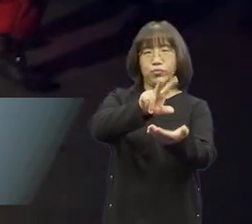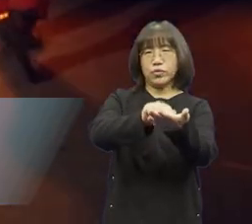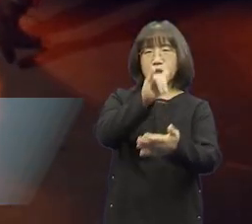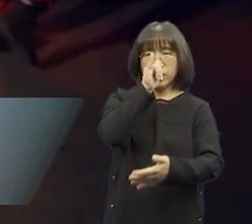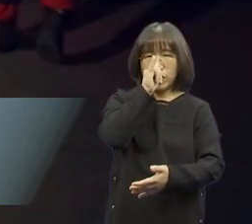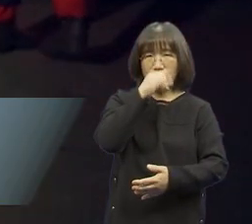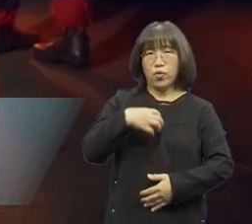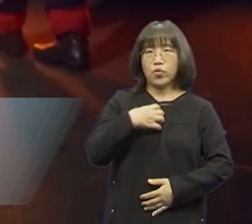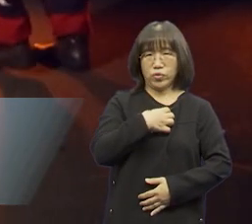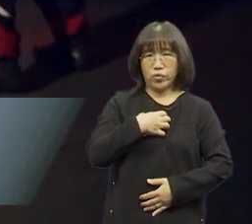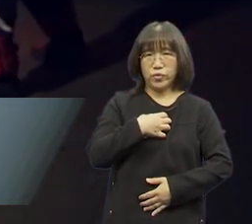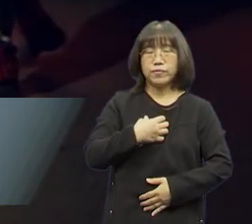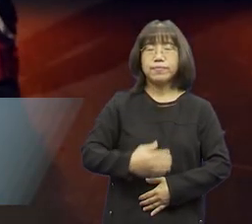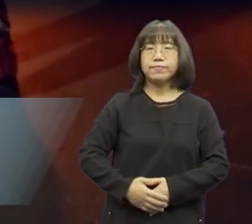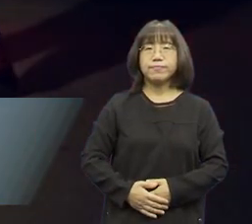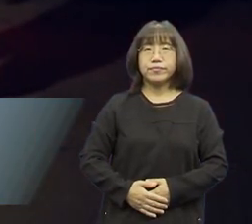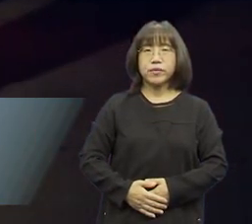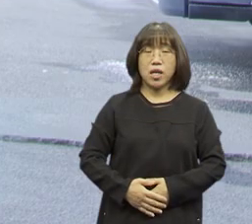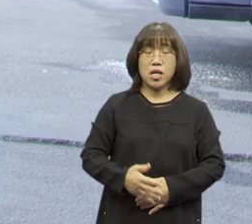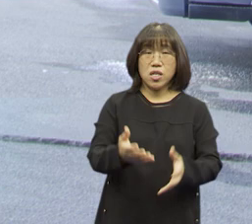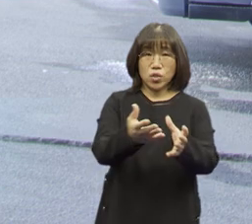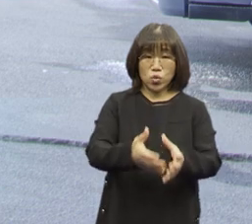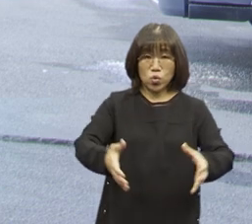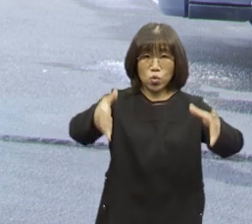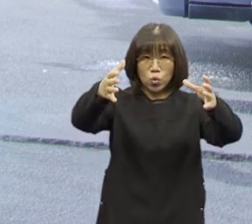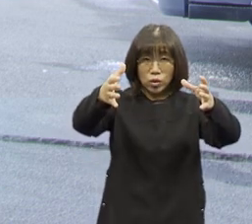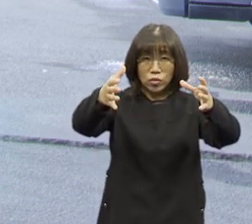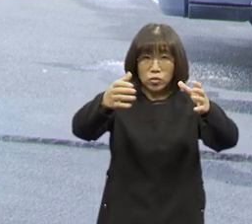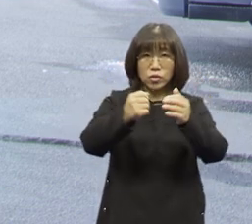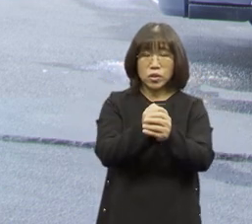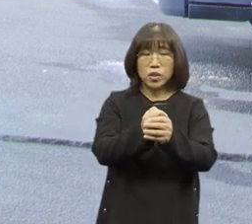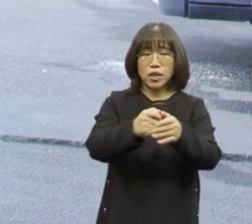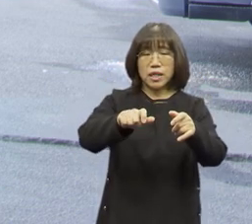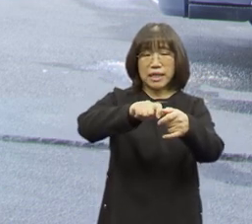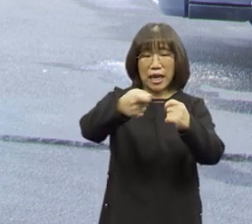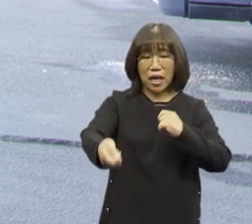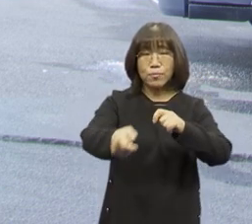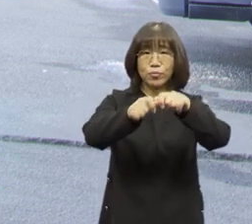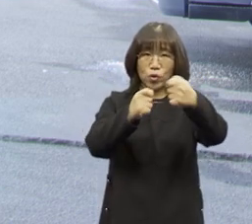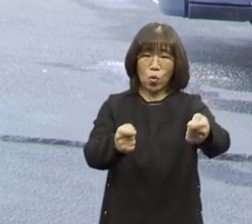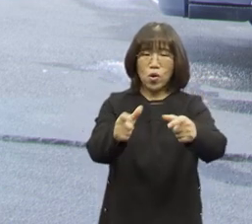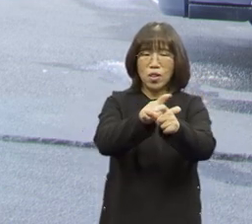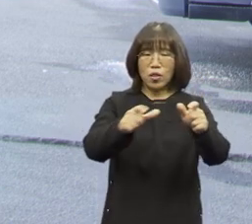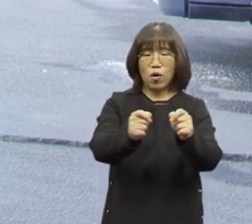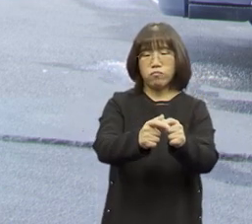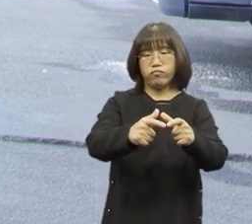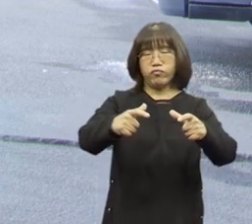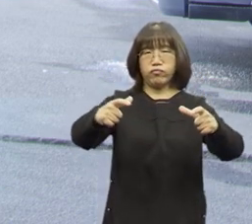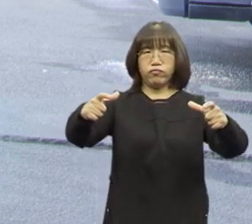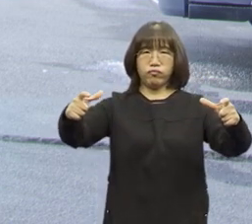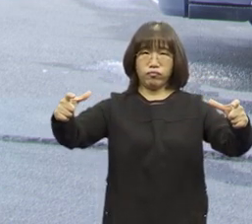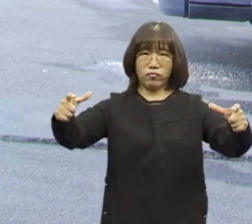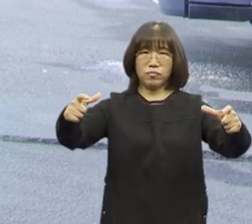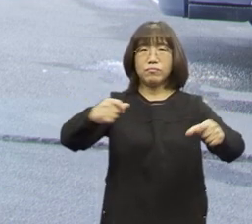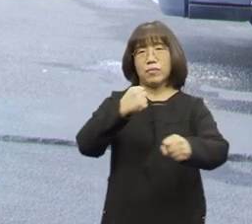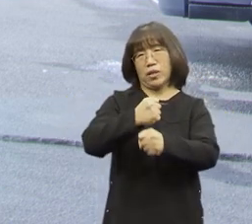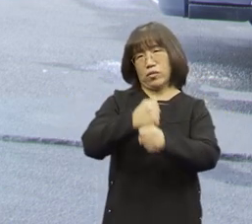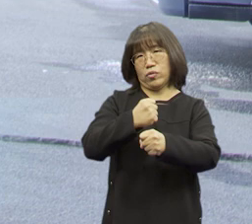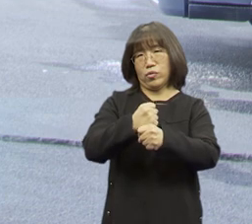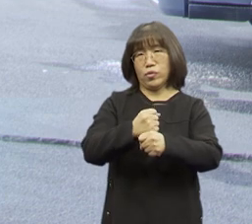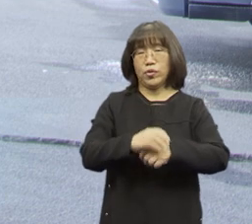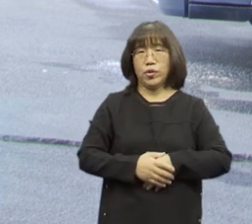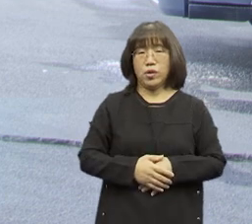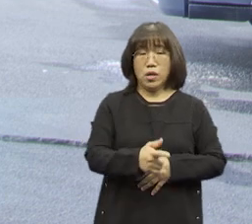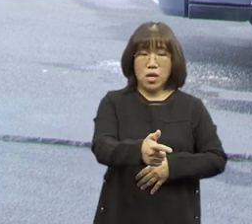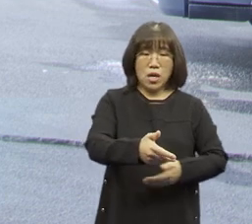우려돼 왔습니다 종명 개봉 크 될 불어 부처가 주어 용량을 늘리는 경우가 많아요